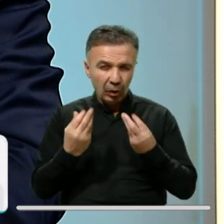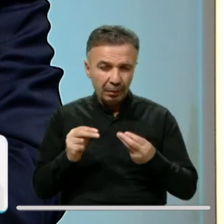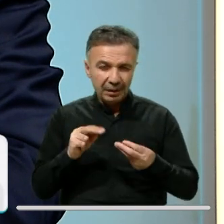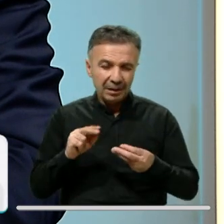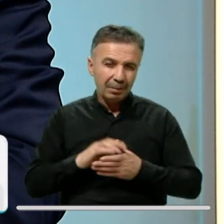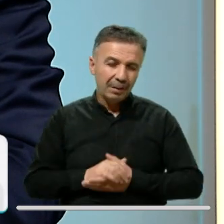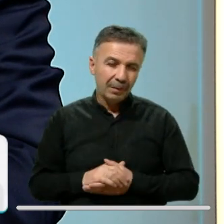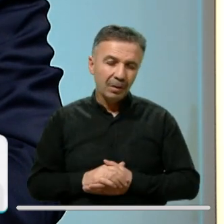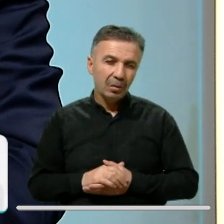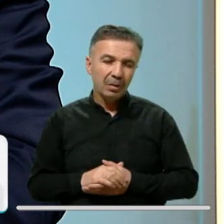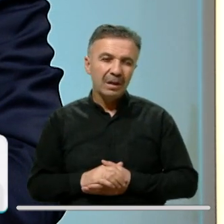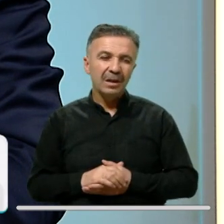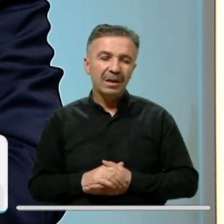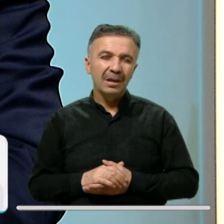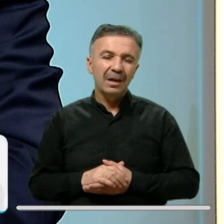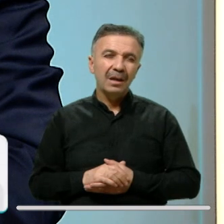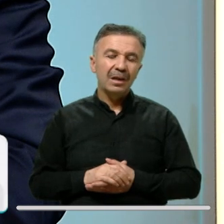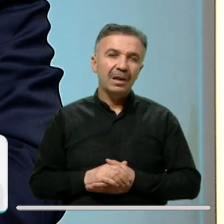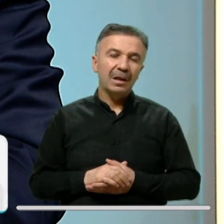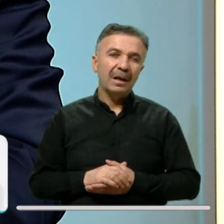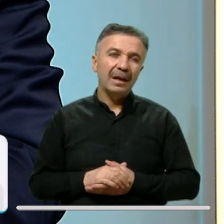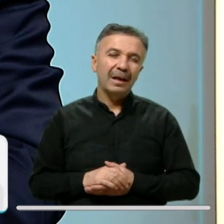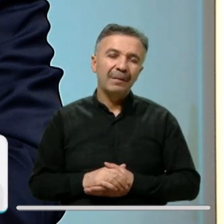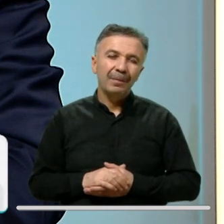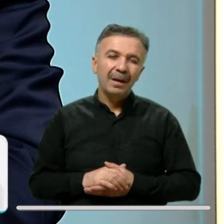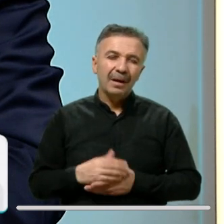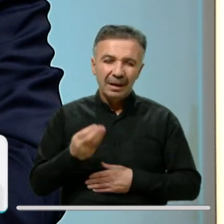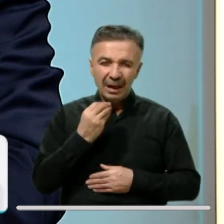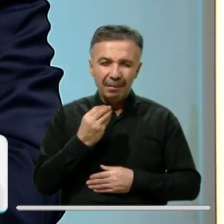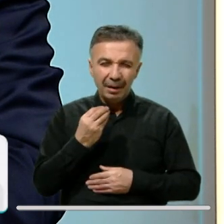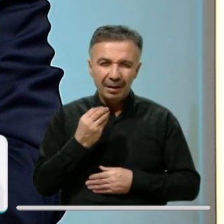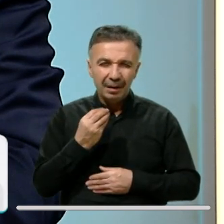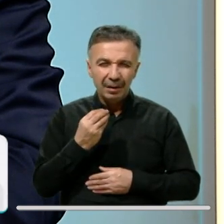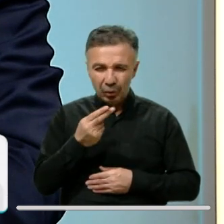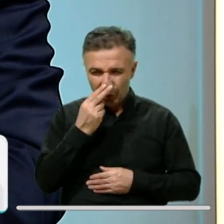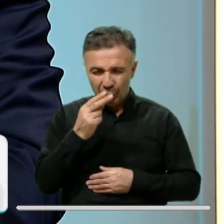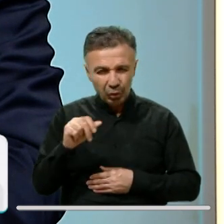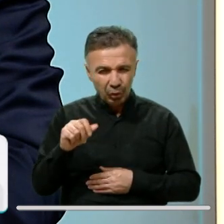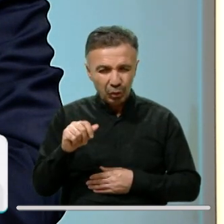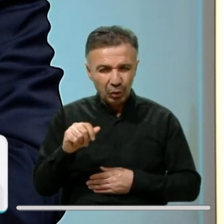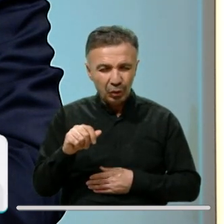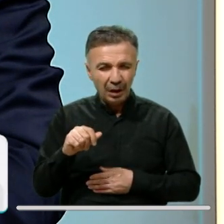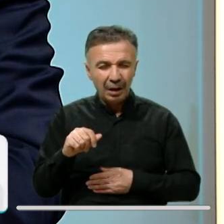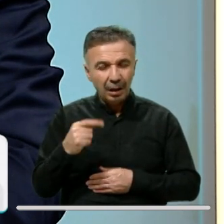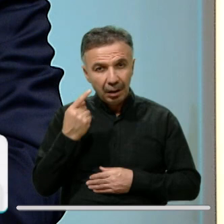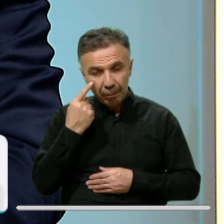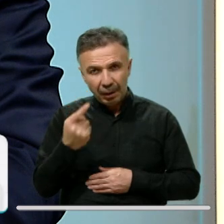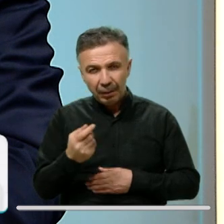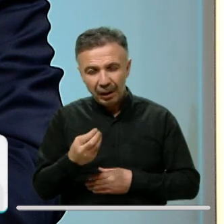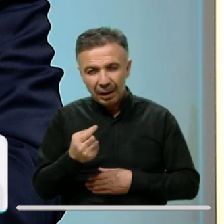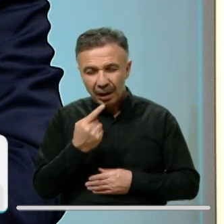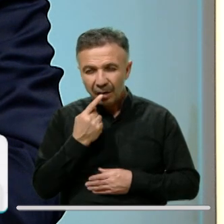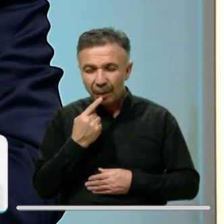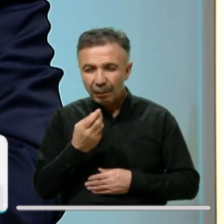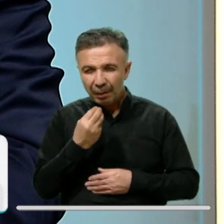hani yemeği tuzsuz yapmak gibi bir şeyleri yoksa, alışkanlıkları yoksa yemeğin tuzuna bakmaları doğru